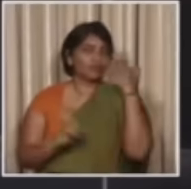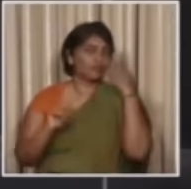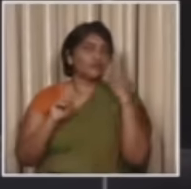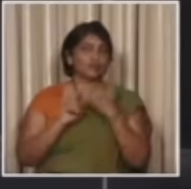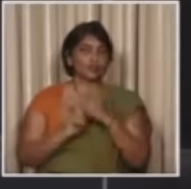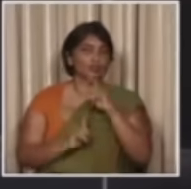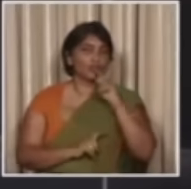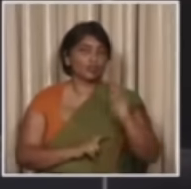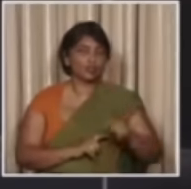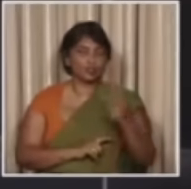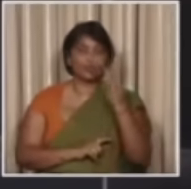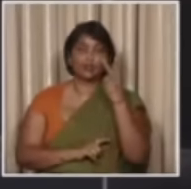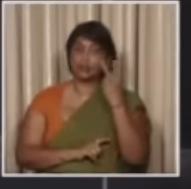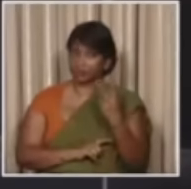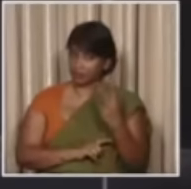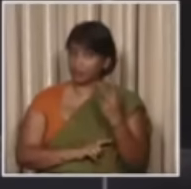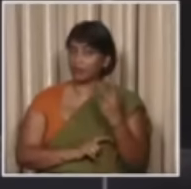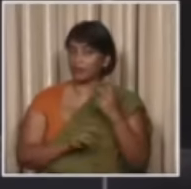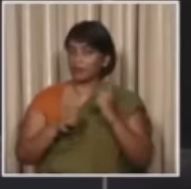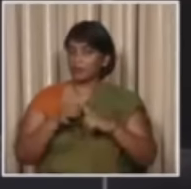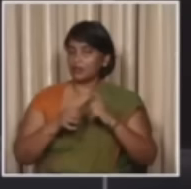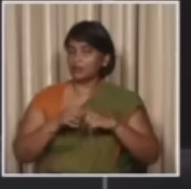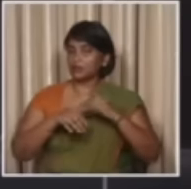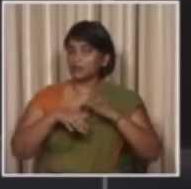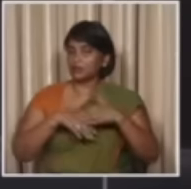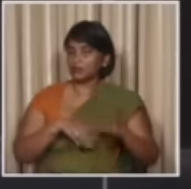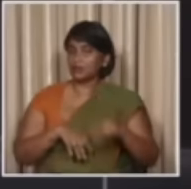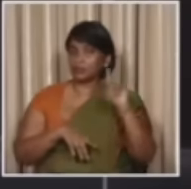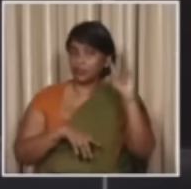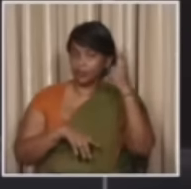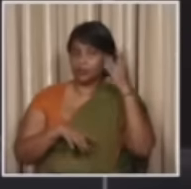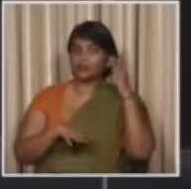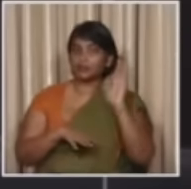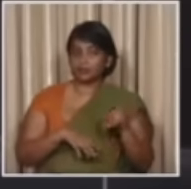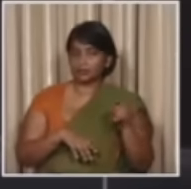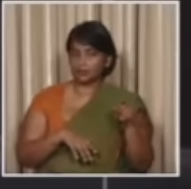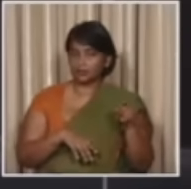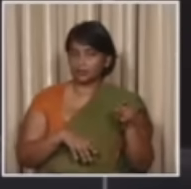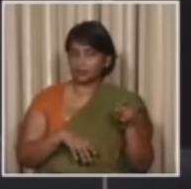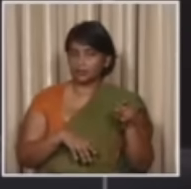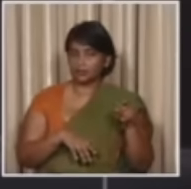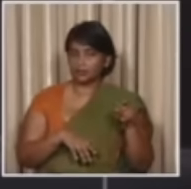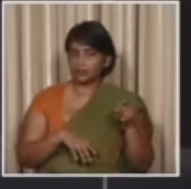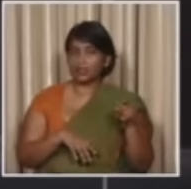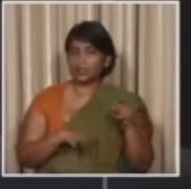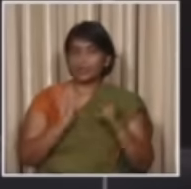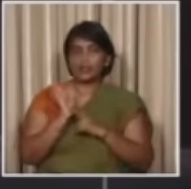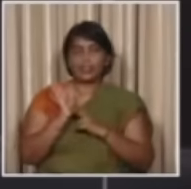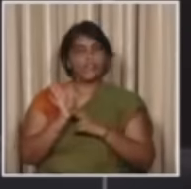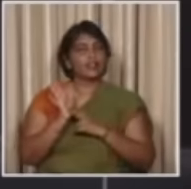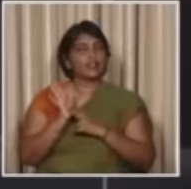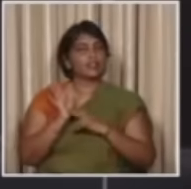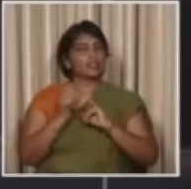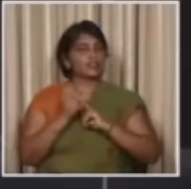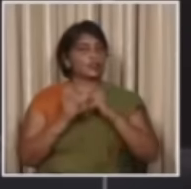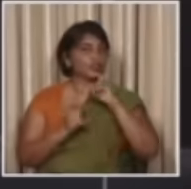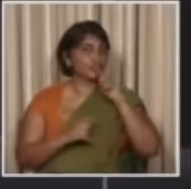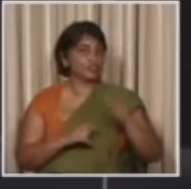සම්බන්ධයෙන් අග්‍රවිශ්වකරු දෙදෙනෙකුටත් මේ ප්‍රශ්නය ආවා. මුලින්ම ආවේ නෙවිල් සමරකොන්න